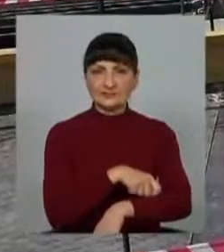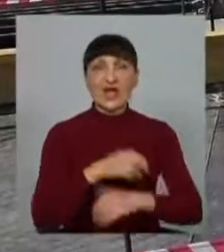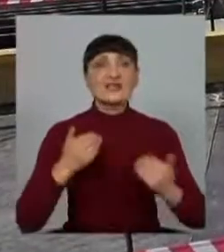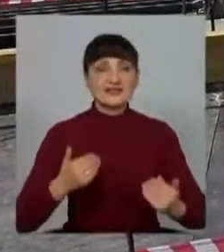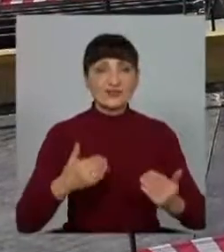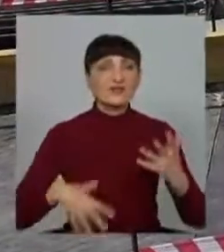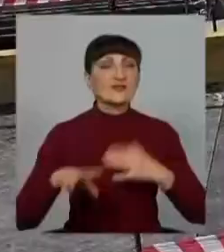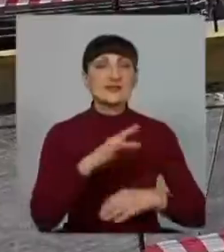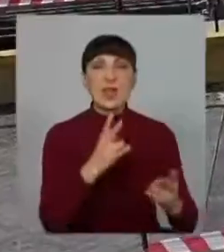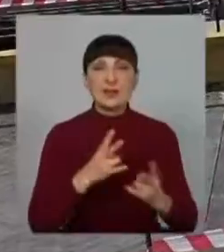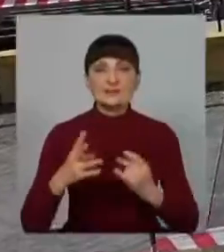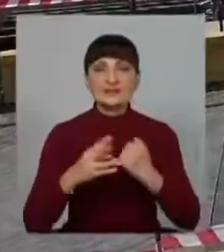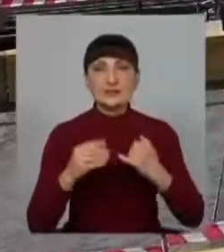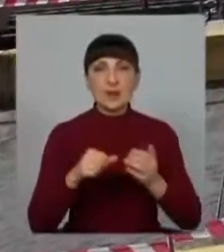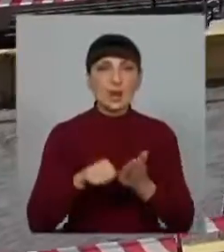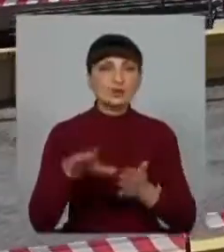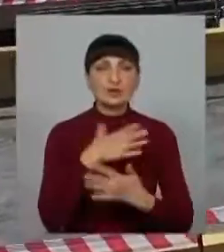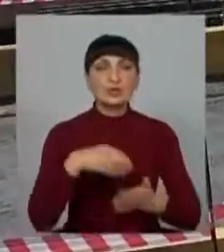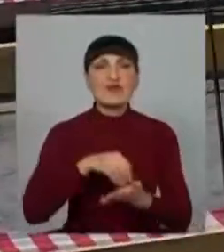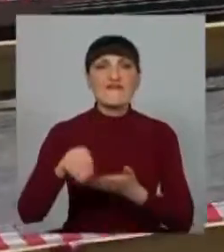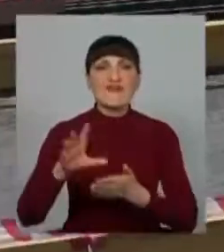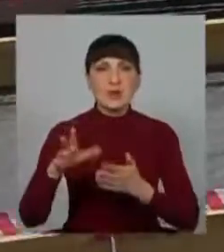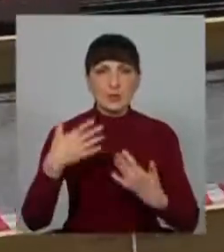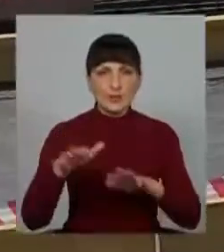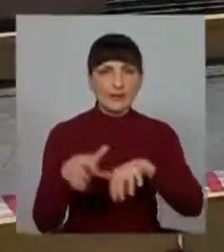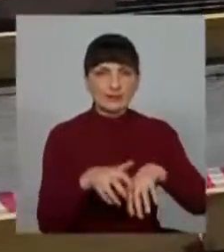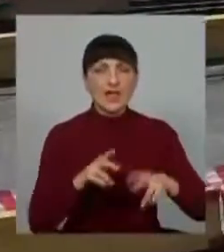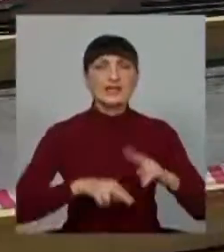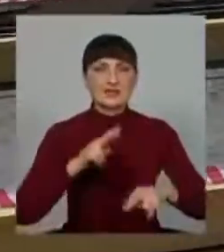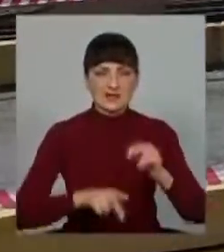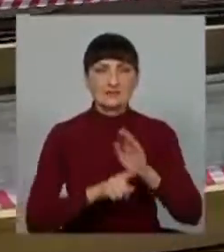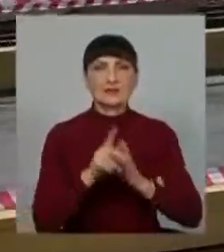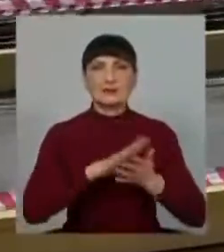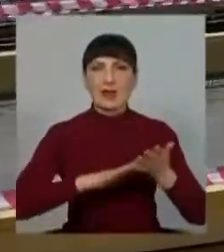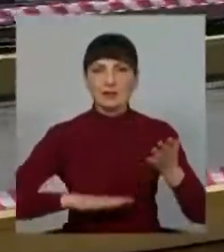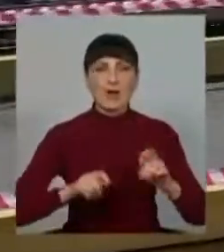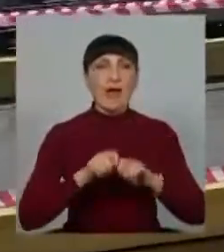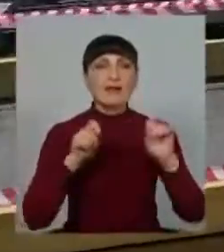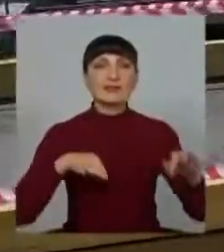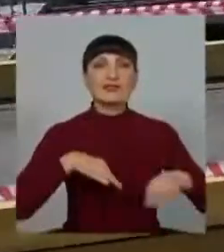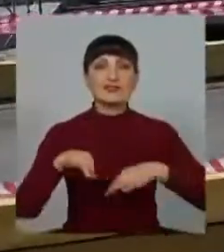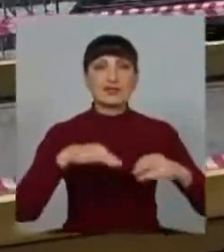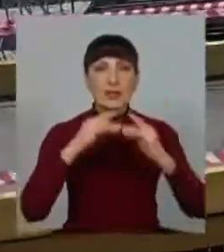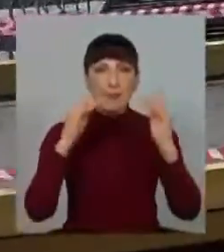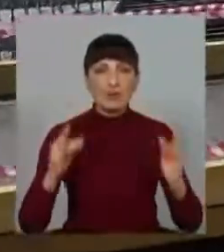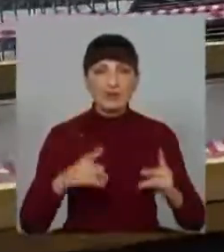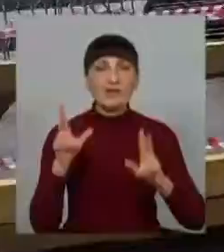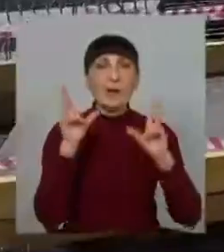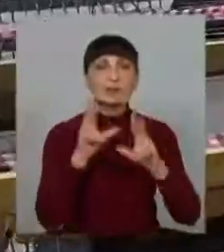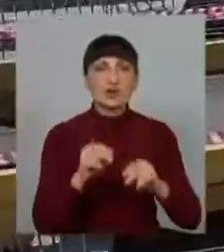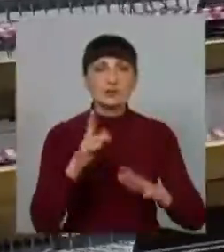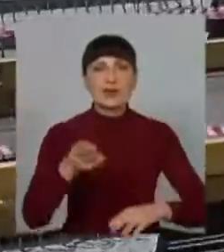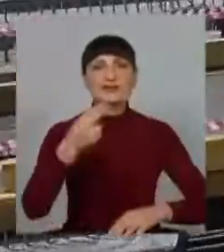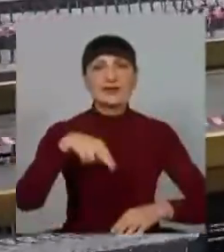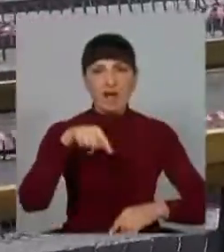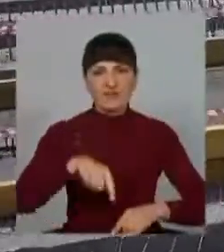На сегодня все необходимые земельные участки выкуплены, и строительство в самом разгаре. Открыть движение по мосту дорожники обещают уже в